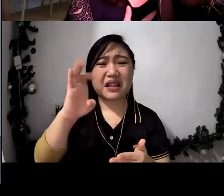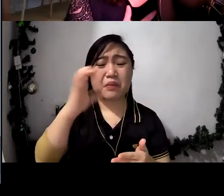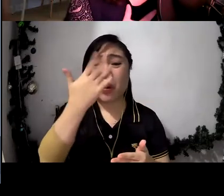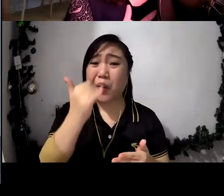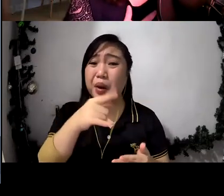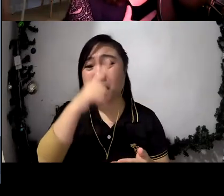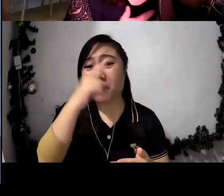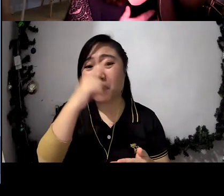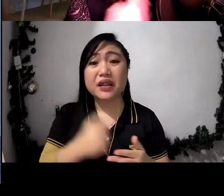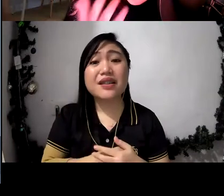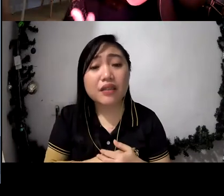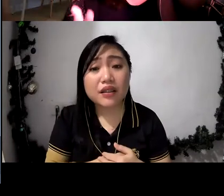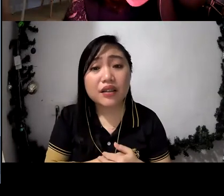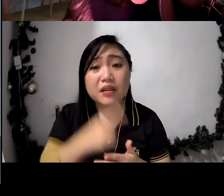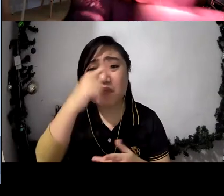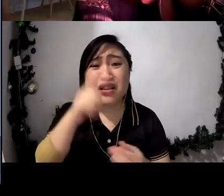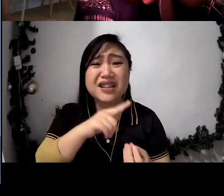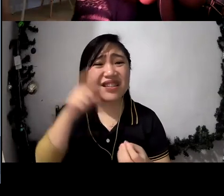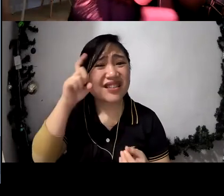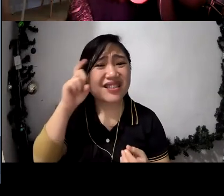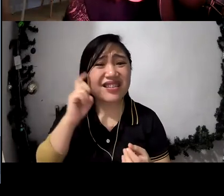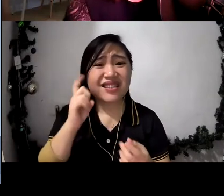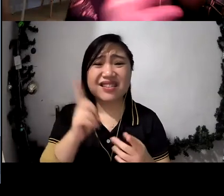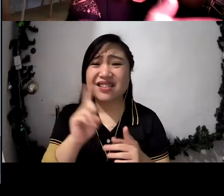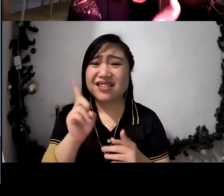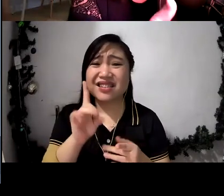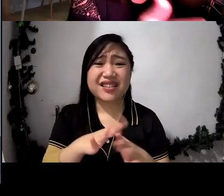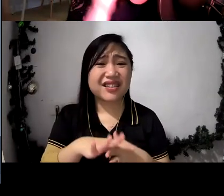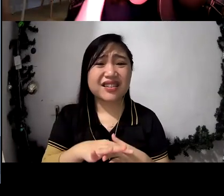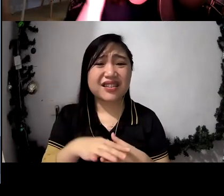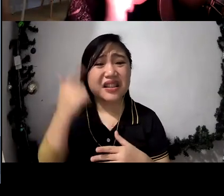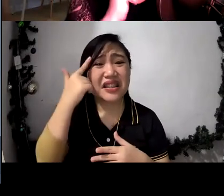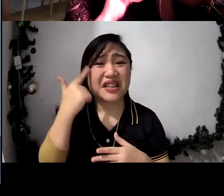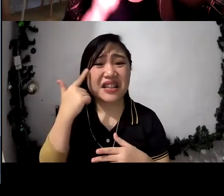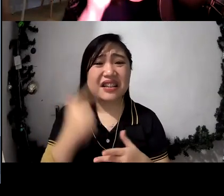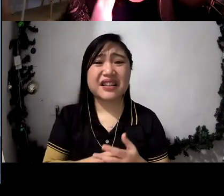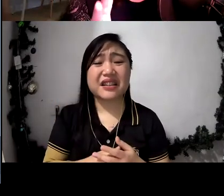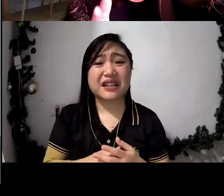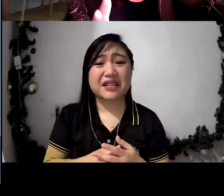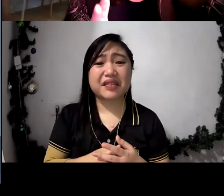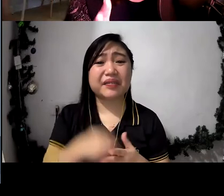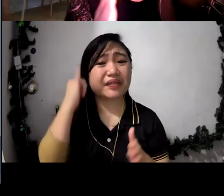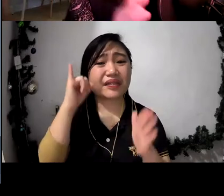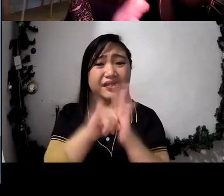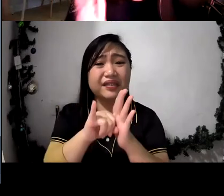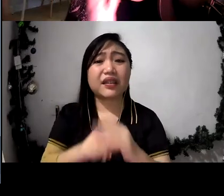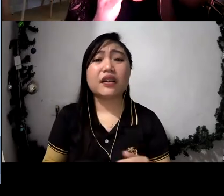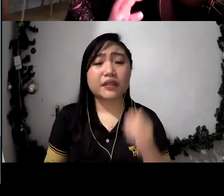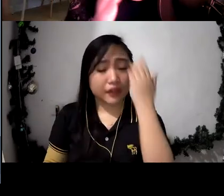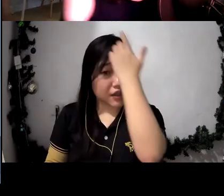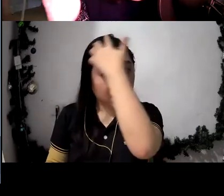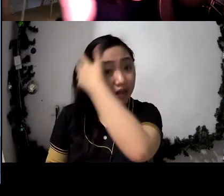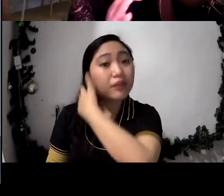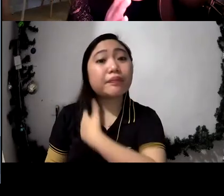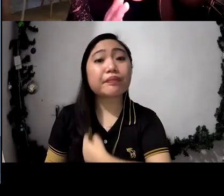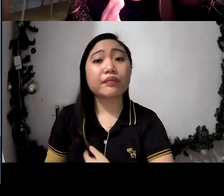kanilang sexual orientation and gender identity. Puntahan natin yung gender identity, no? So sa sexual orientation, no, marami,